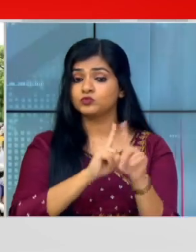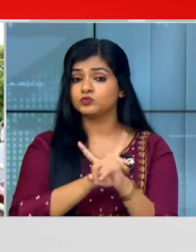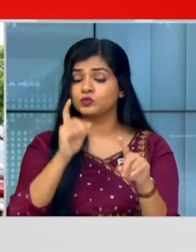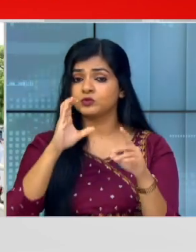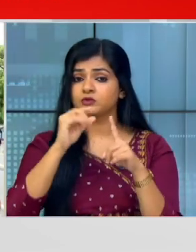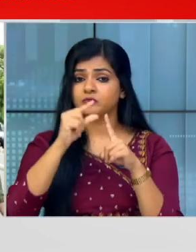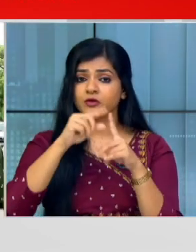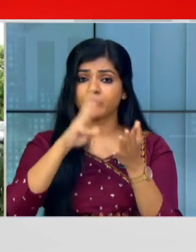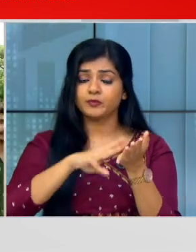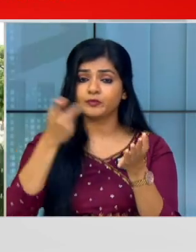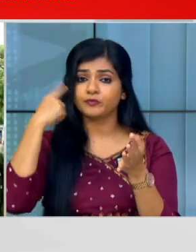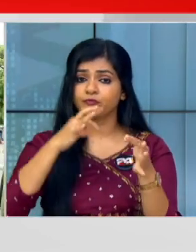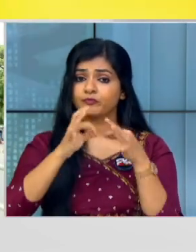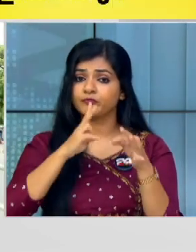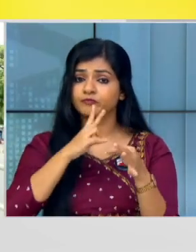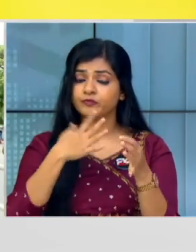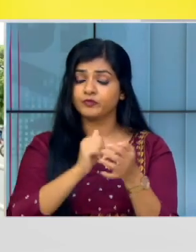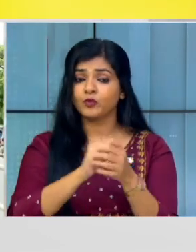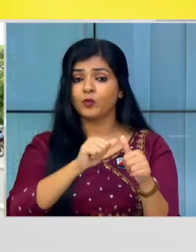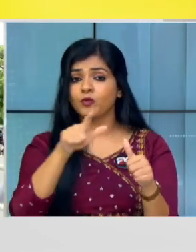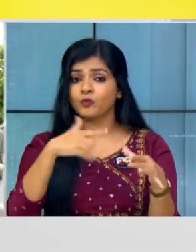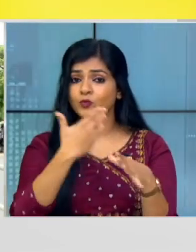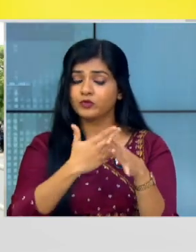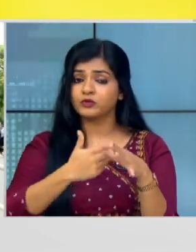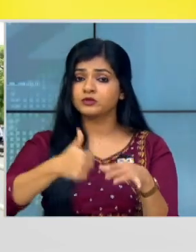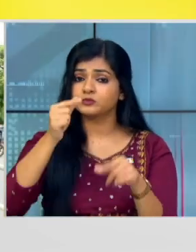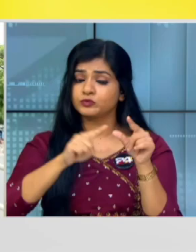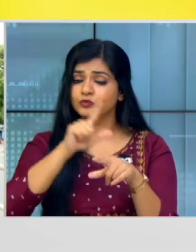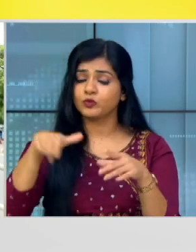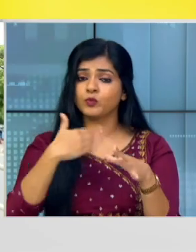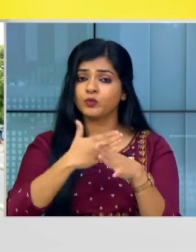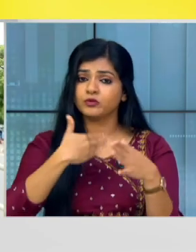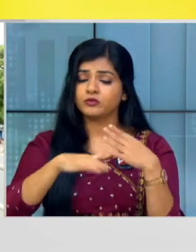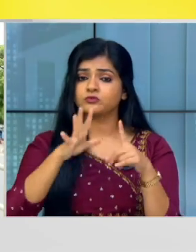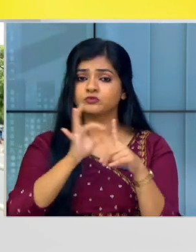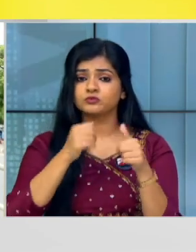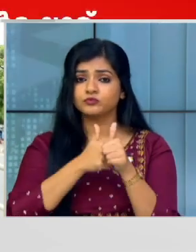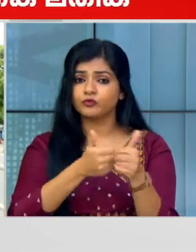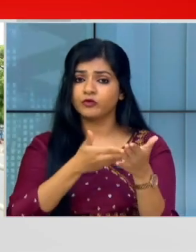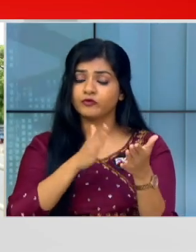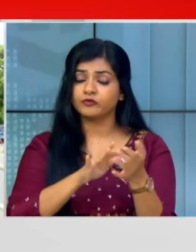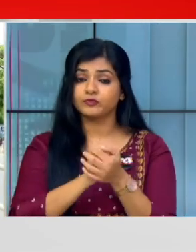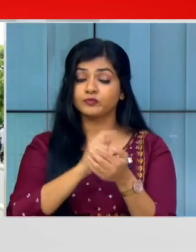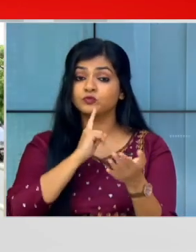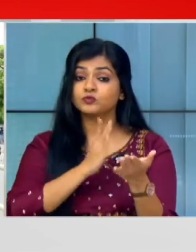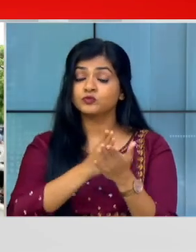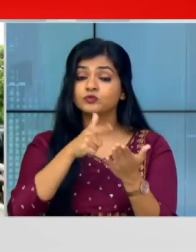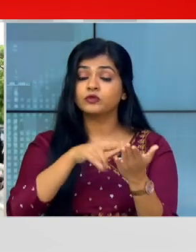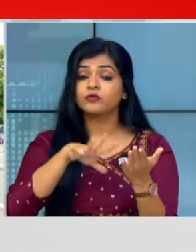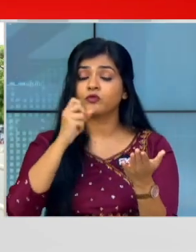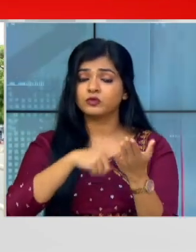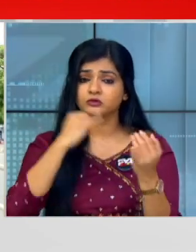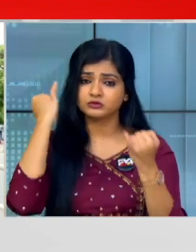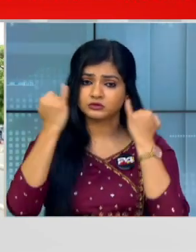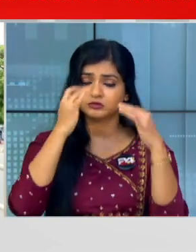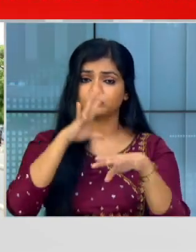നൽകിയിരുന്നു. അതനുസരിച്ചാണ് എല്ലാ നേതാക്കളും എല്ലാ പ്രവർത്തകരും പ്രവർത്തിച്ചത്. ഇതിന്റെ സത്യാവസ്ഥ ഏറ്റവും ഒടുവിൽ അന്വേഷണം നടത്തി പുറത്തു കൊണ്ടുവരുമെന്നാണ് KK